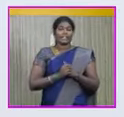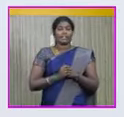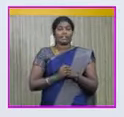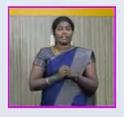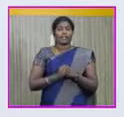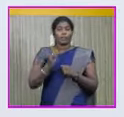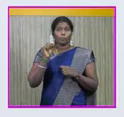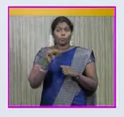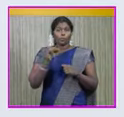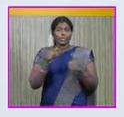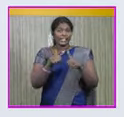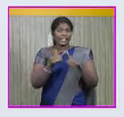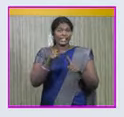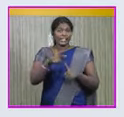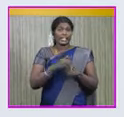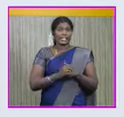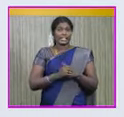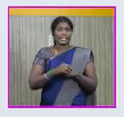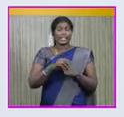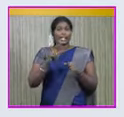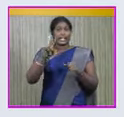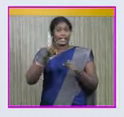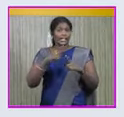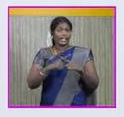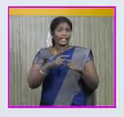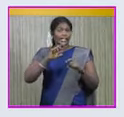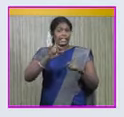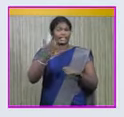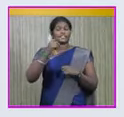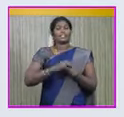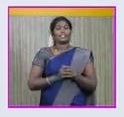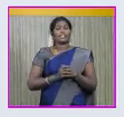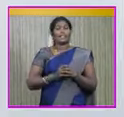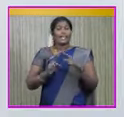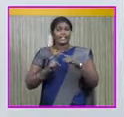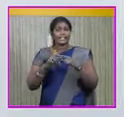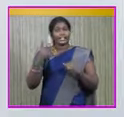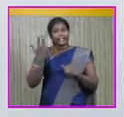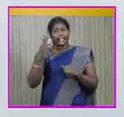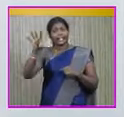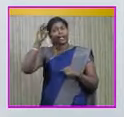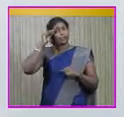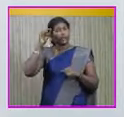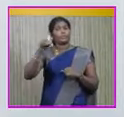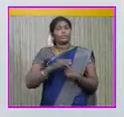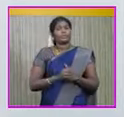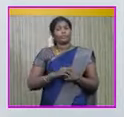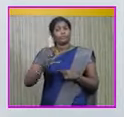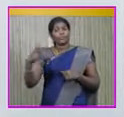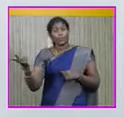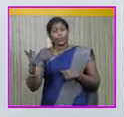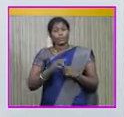புள்ளி ஏவில் அமையும் கோணம் 2x டிகிரி, புள்ளி டி வந்து என்ன அப்படின்ற விஷயத்தை கண்டுபிடிக்கணும். அதே போல் பன்